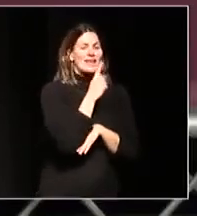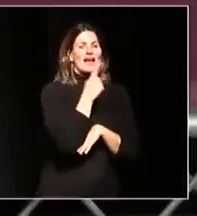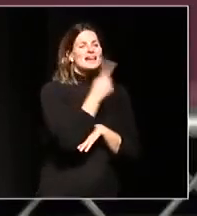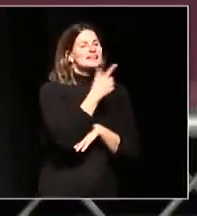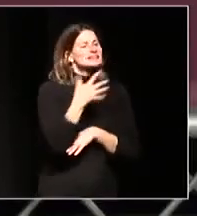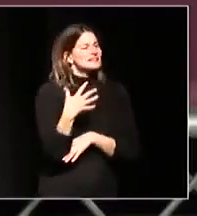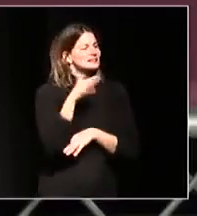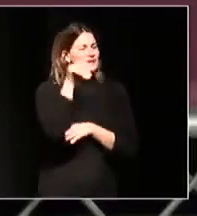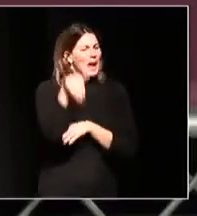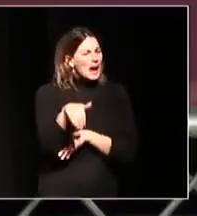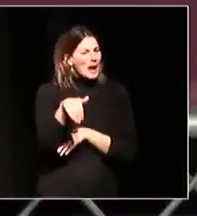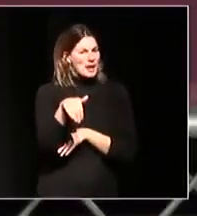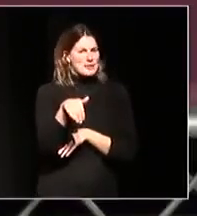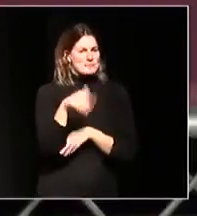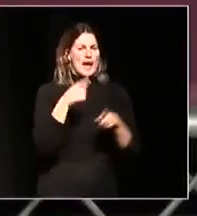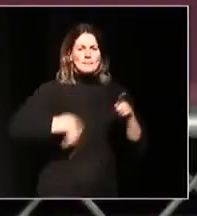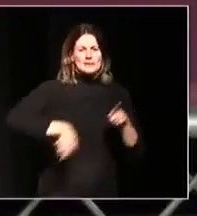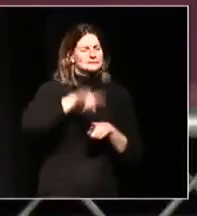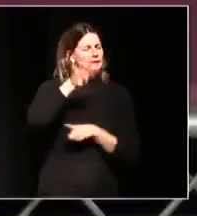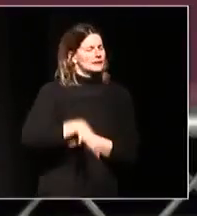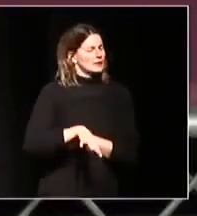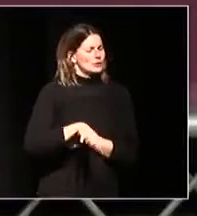Felip Puig! No oblido el teu nom!